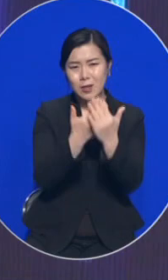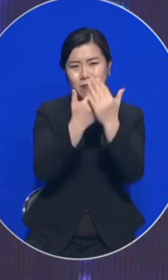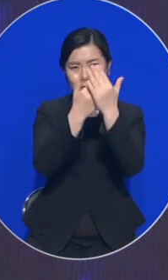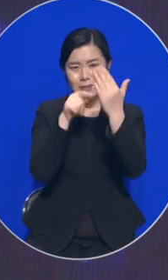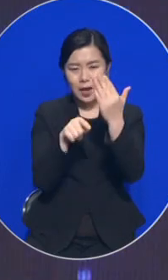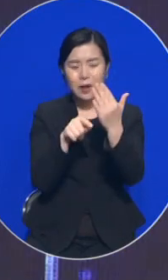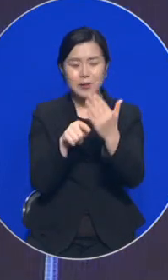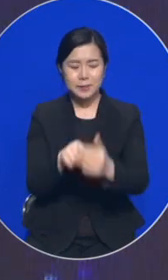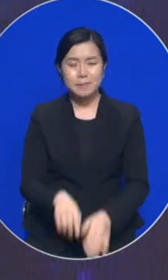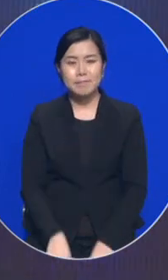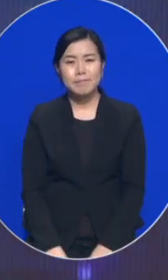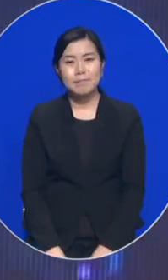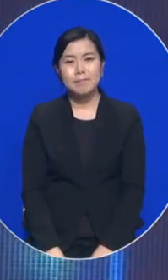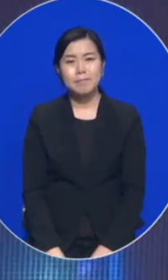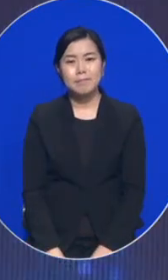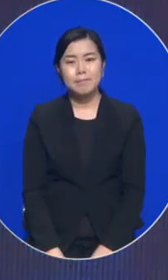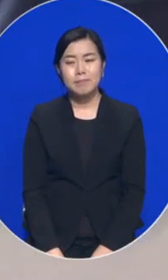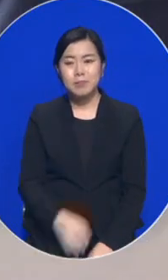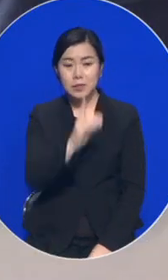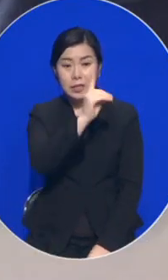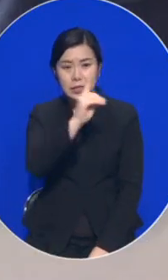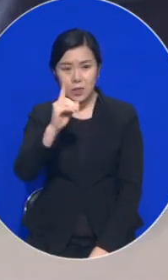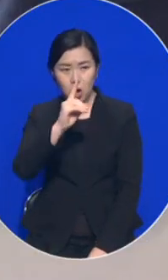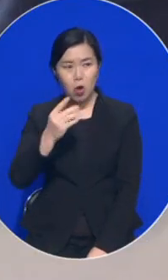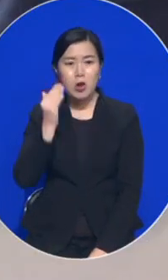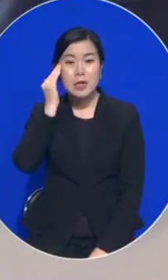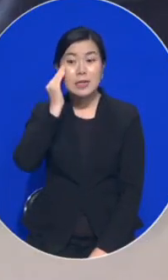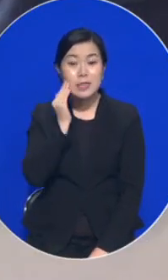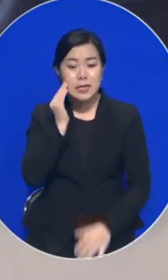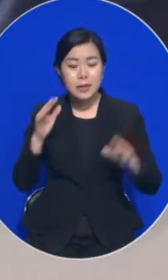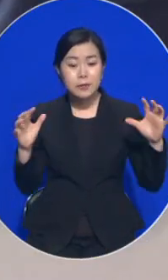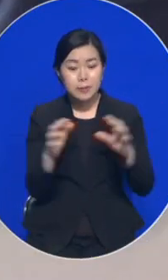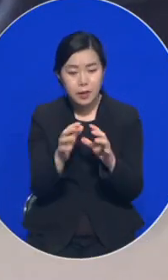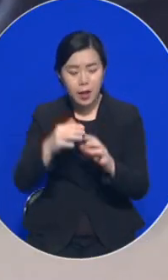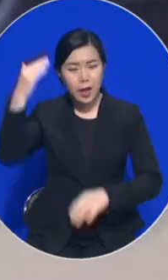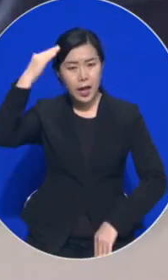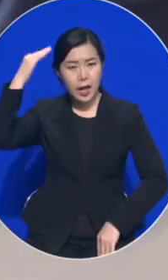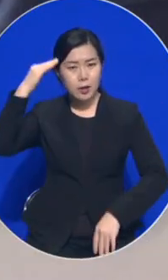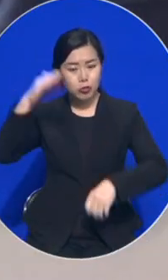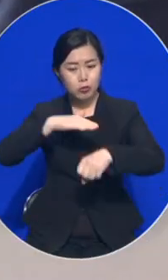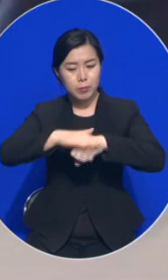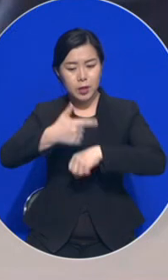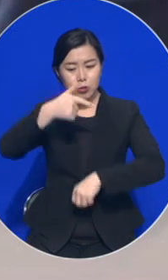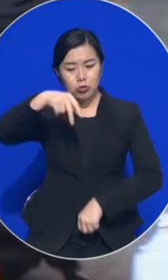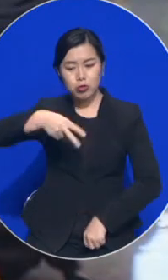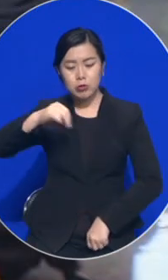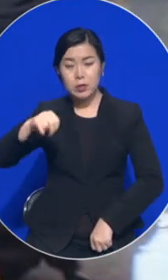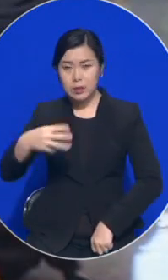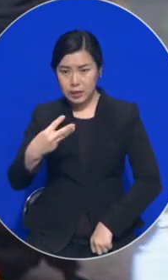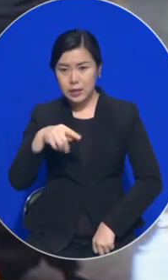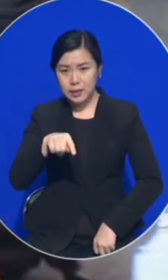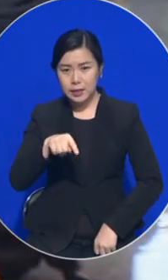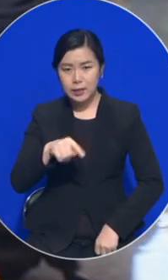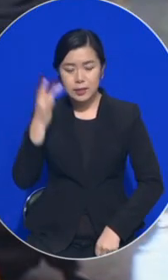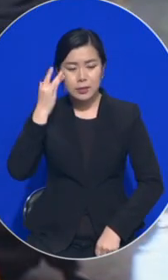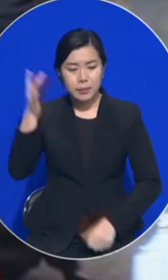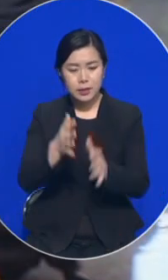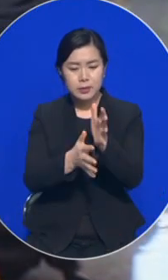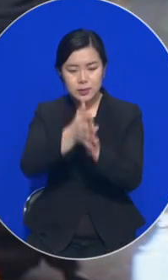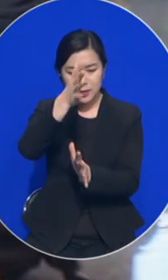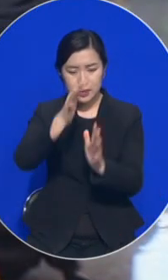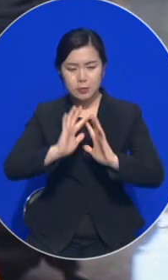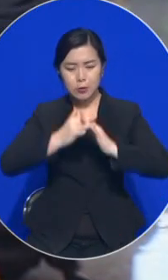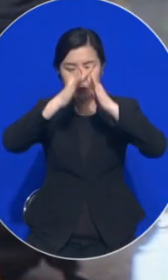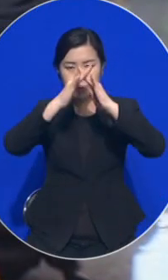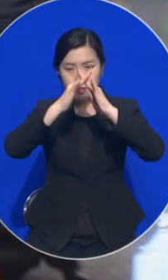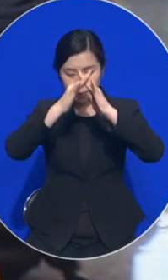손색이 없다면서 정부는 디지털과 그린을 결합한 한국판 뉴딜의 핵심 사업으로 스마트시티 건설에 속도를 낼